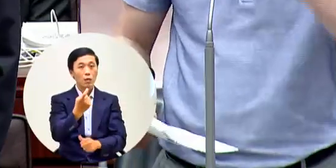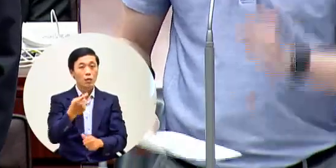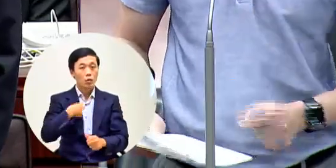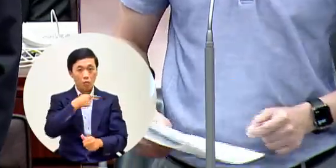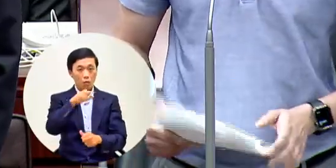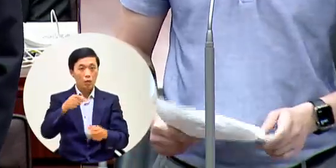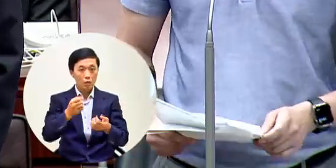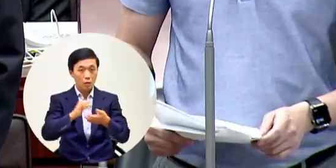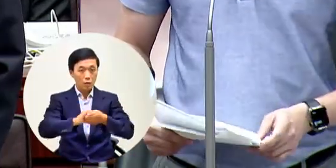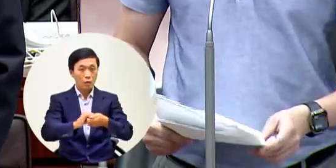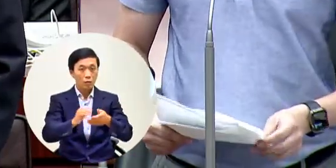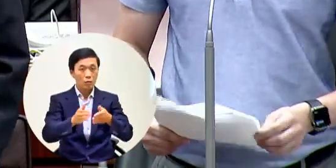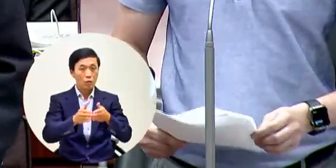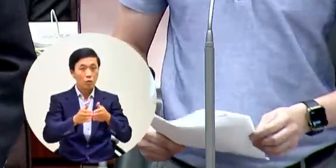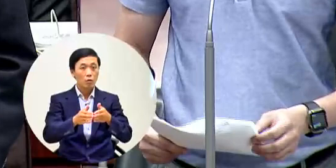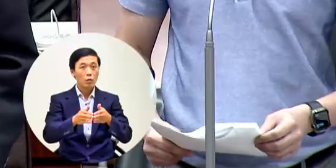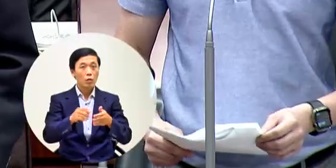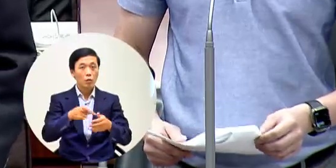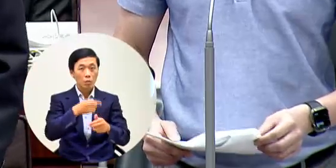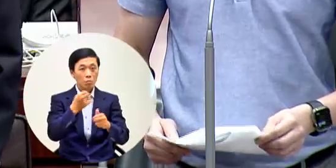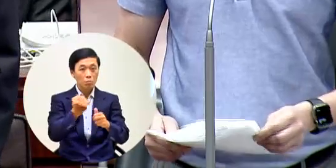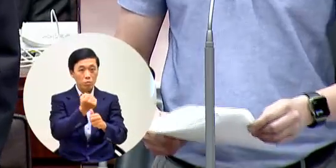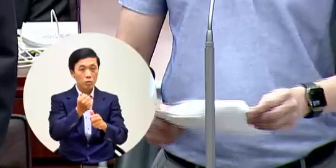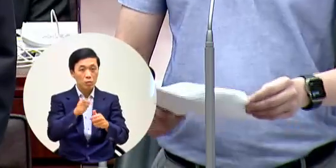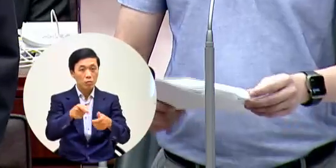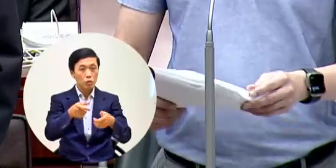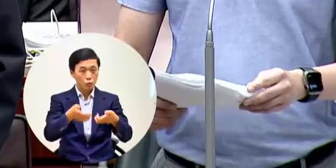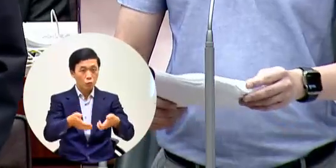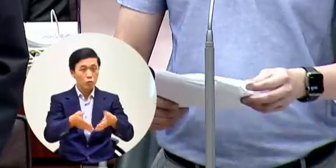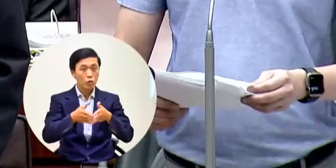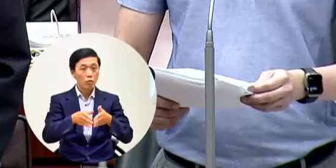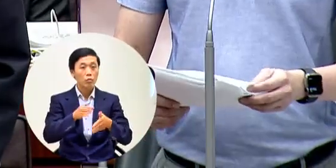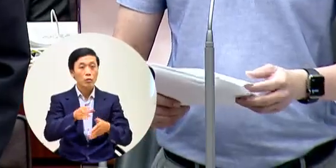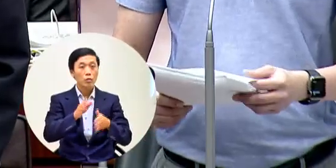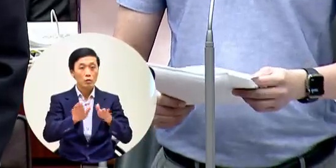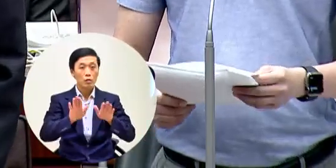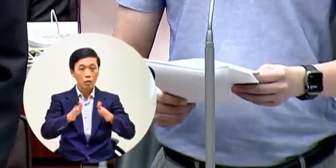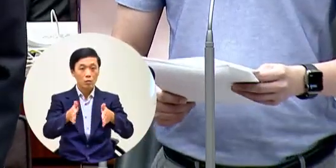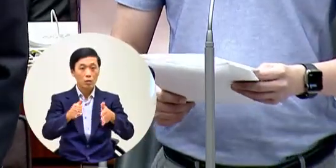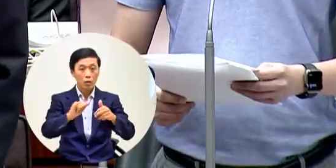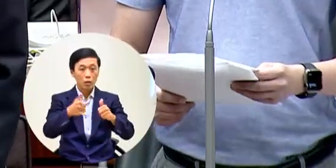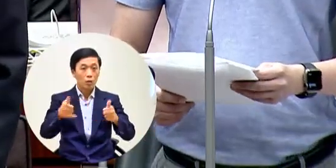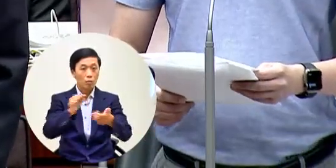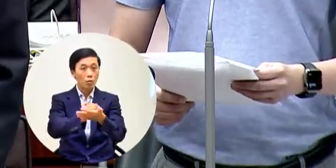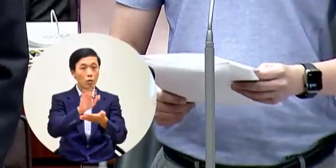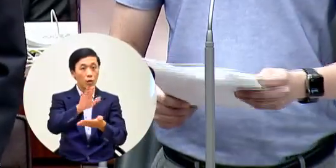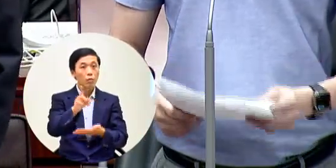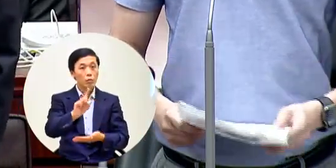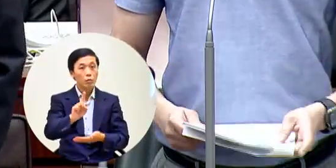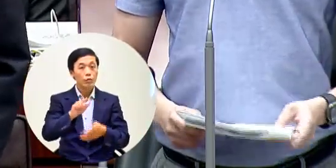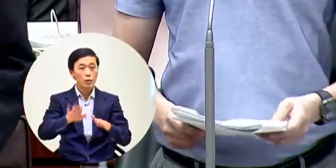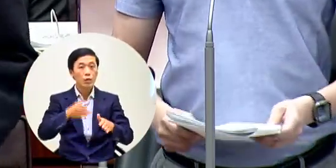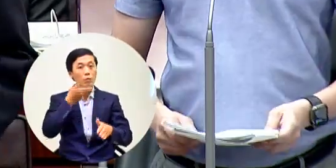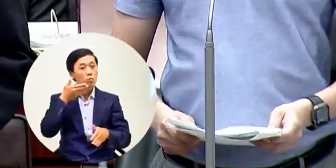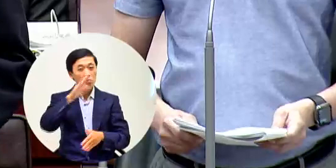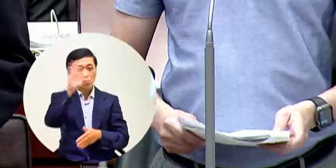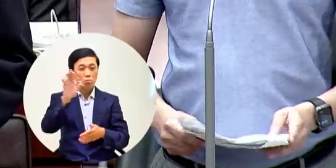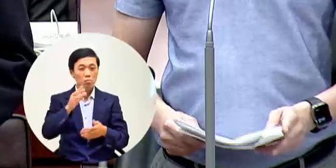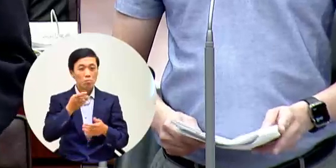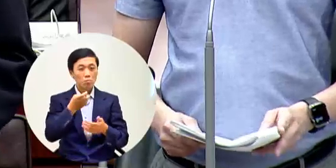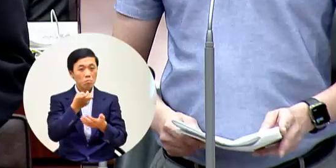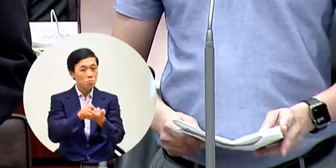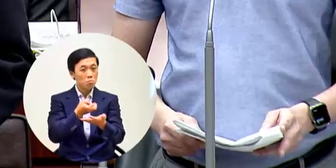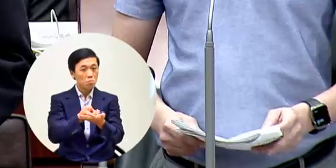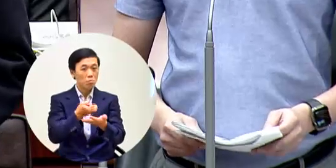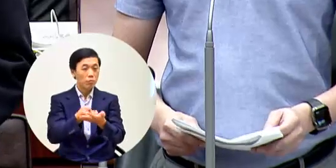要等于是零。 是啦，是。 这个是重点嘛，吼。 对对，现在就是要跟议员报告的，就讲 是一个极端气候，我们没有办法能